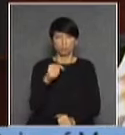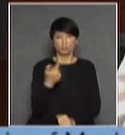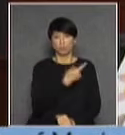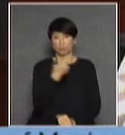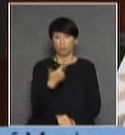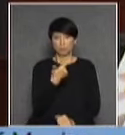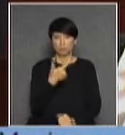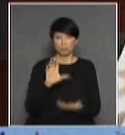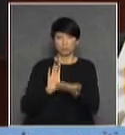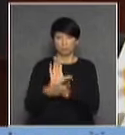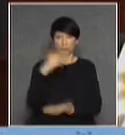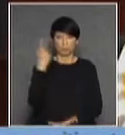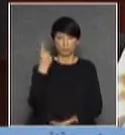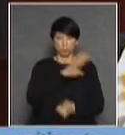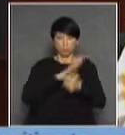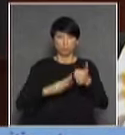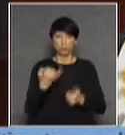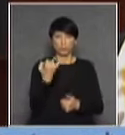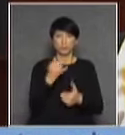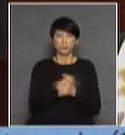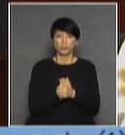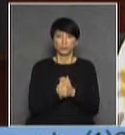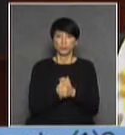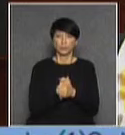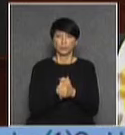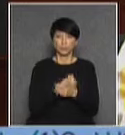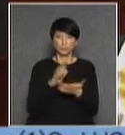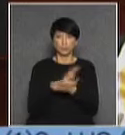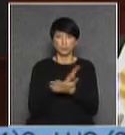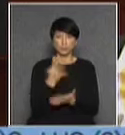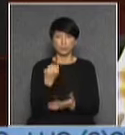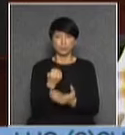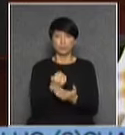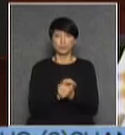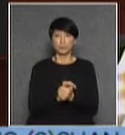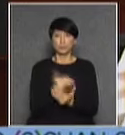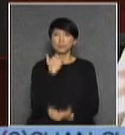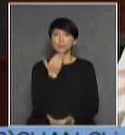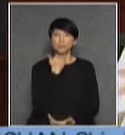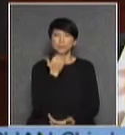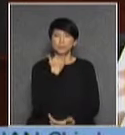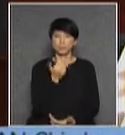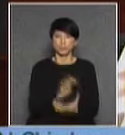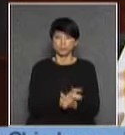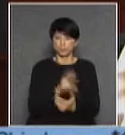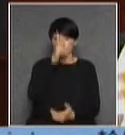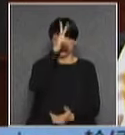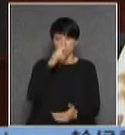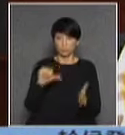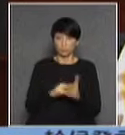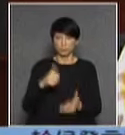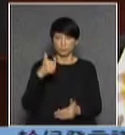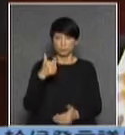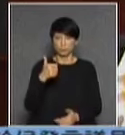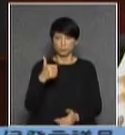筆過撥款嘅災難。喺嘈咗多年呢，即係政府係制定咗呢個嘅最佳呢個執行指引啦，係